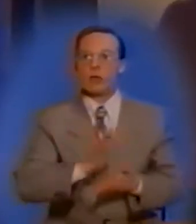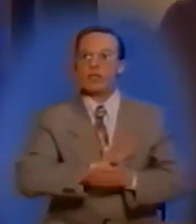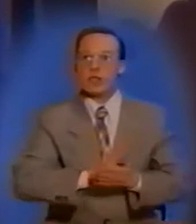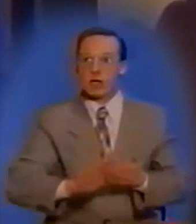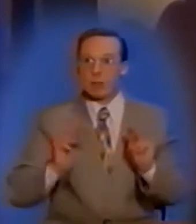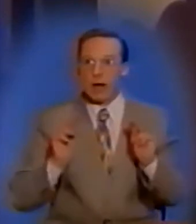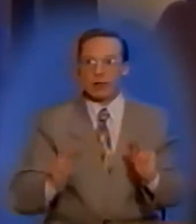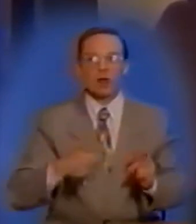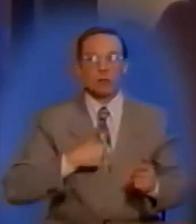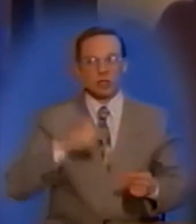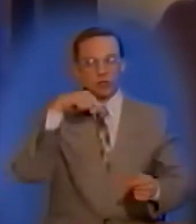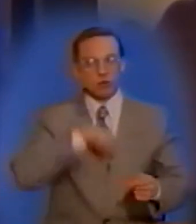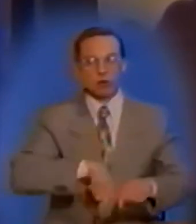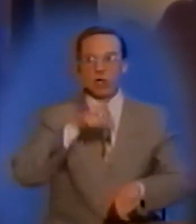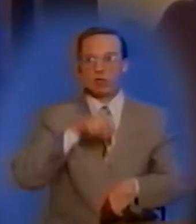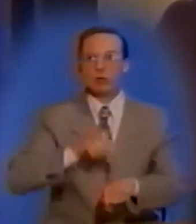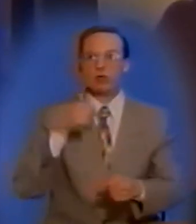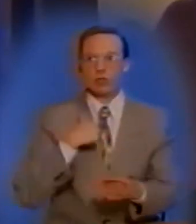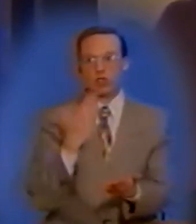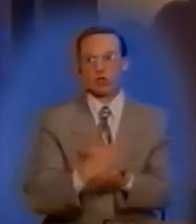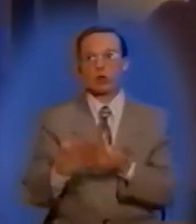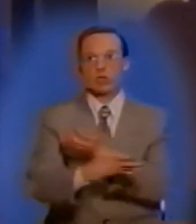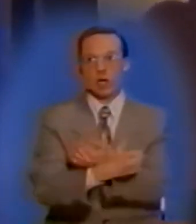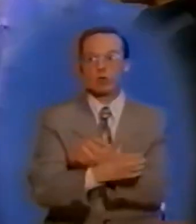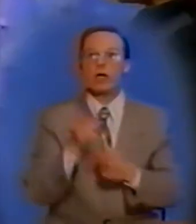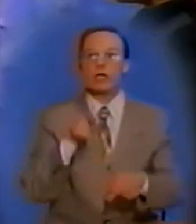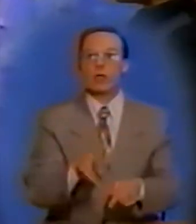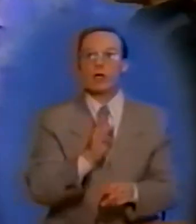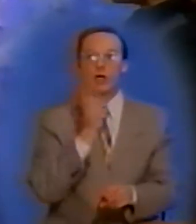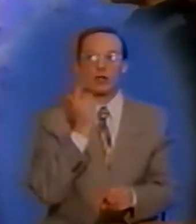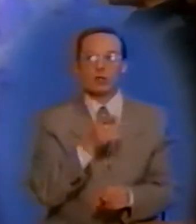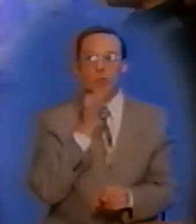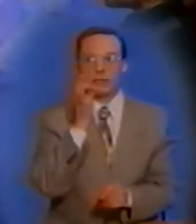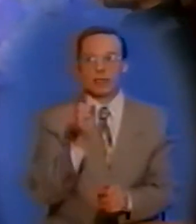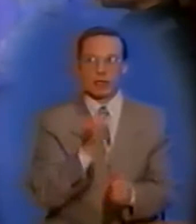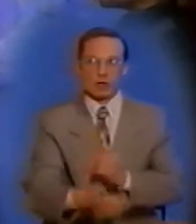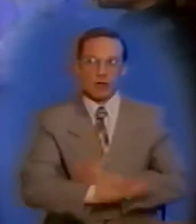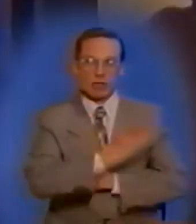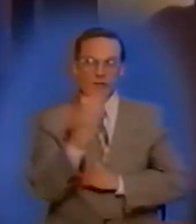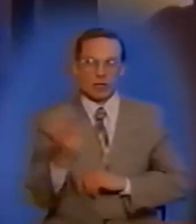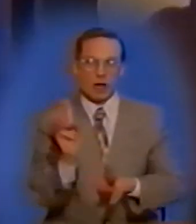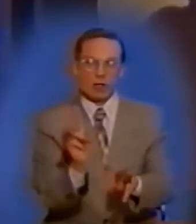bet aš viduje jausiu, kad aš esu gėjas. Ir dabar, kad tu pasakai, o kiekvieną dieną reikia